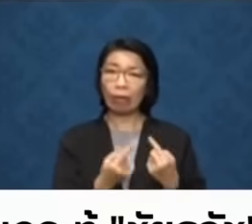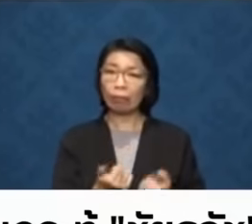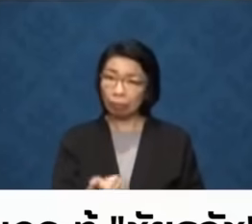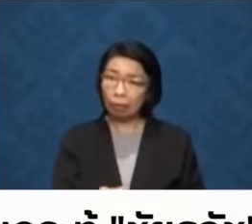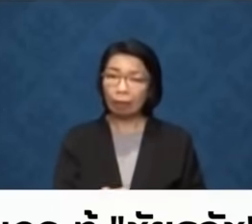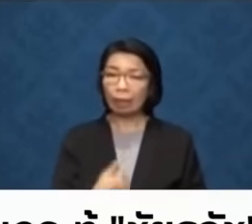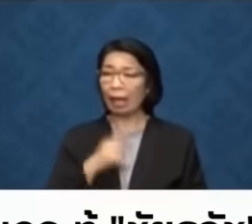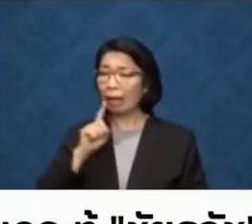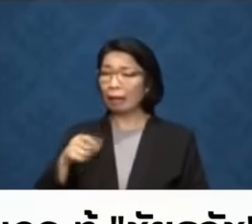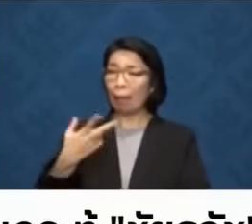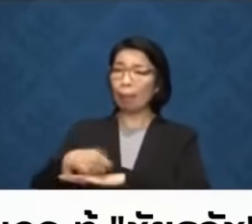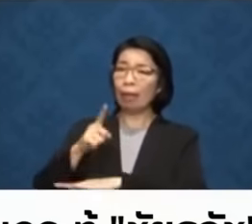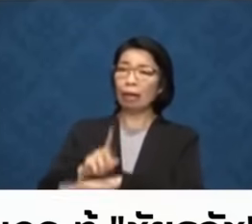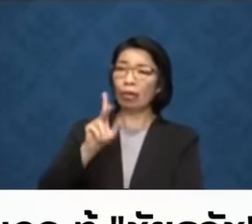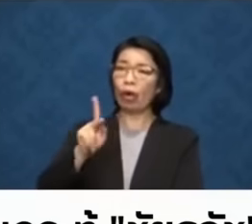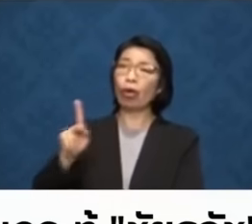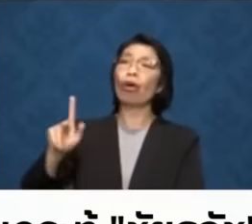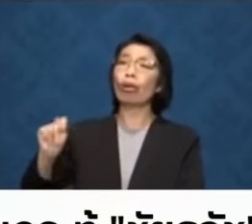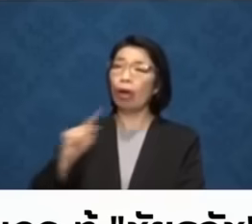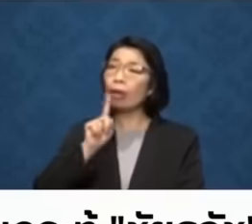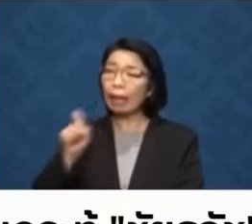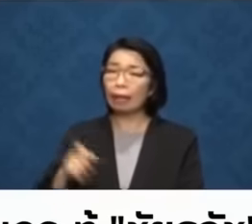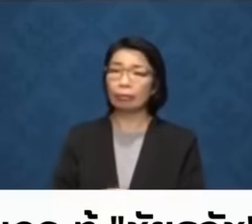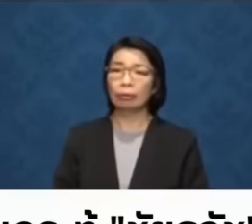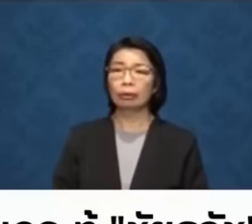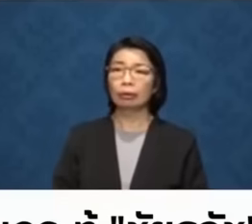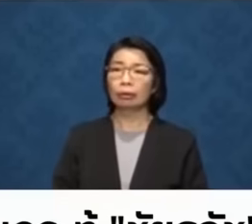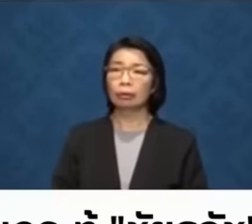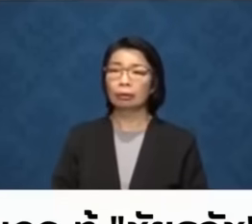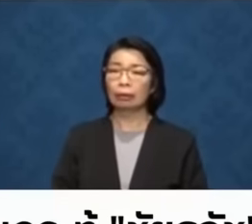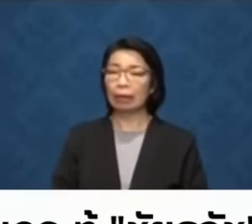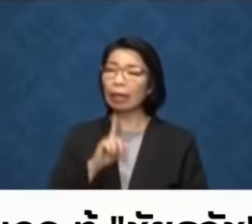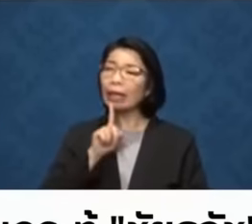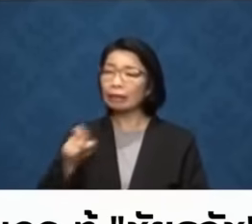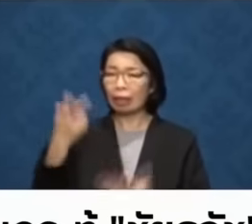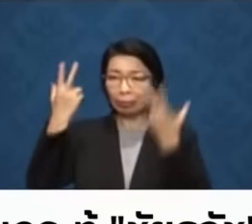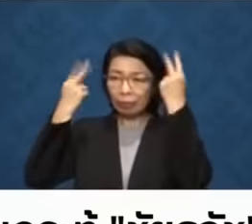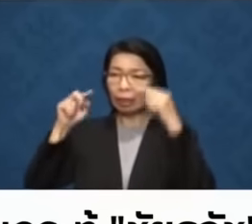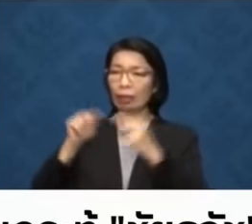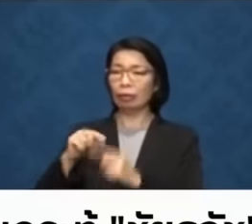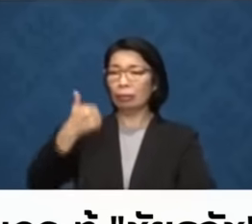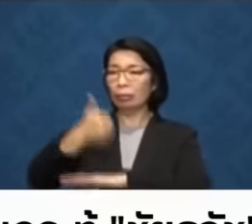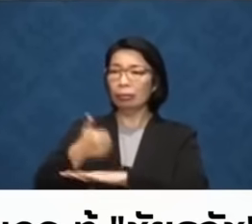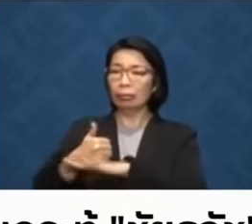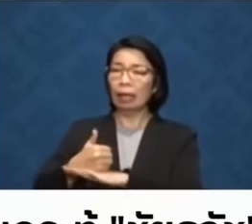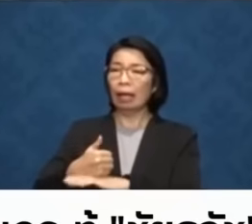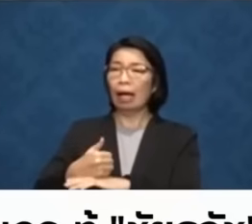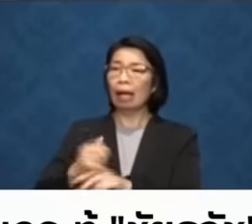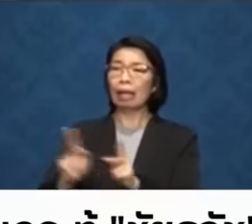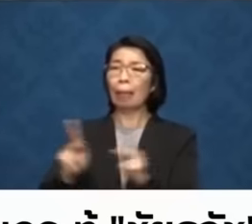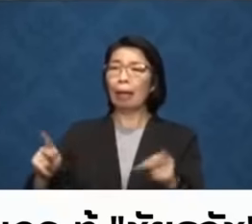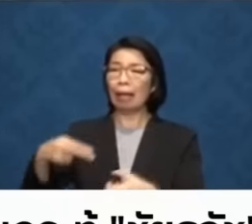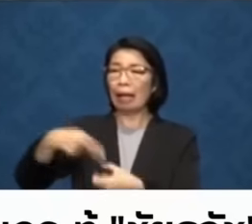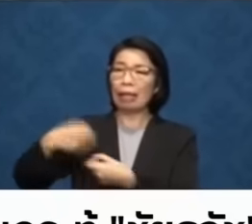างเวลาตั้งกระทู้สมมติไม่ต้องสมมติหรอกสสชัยชนะเดชเดโชเนี่ยถามเรื่องพนันออนไลน์คอลเซ็นเตอร์หรอกขายสินค้าออนไลน์มันก็คือ